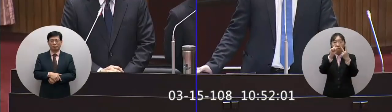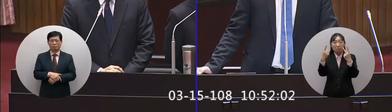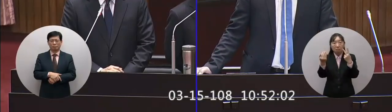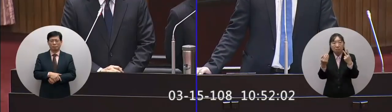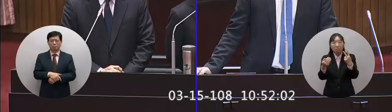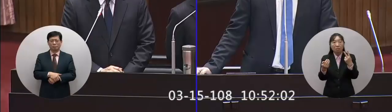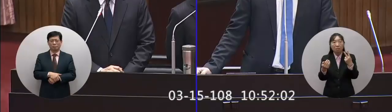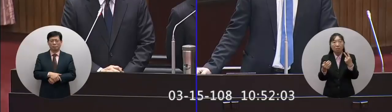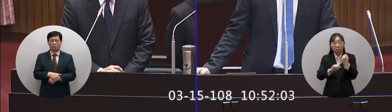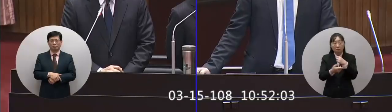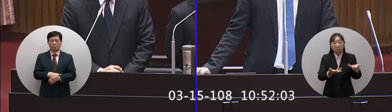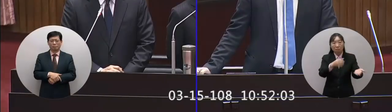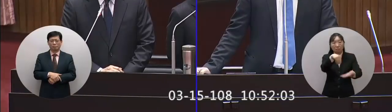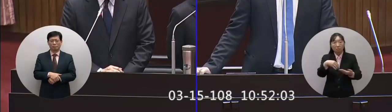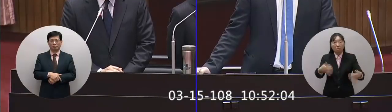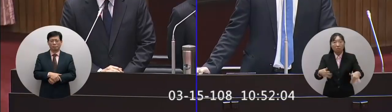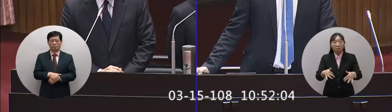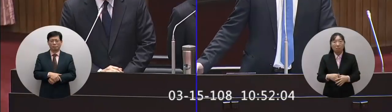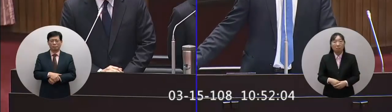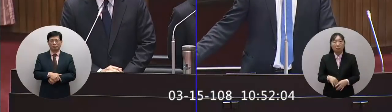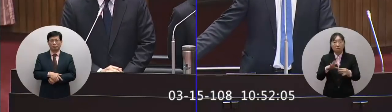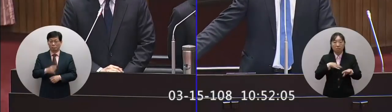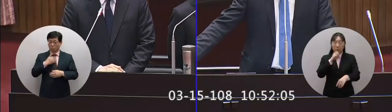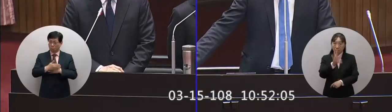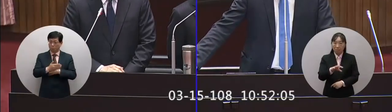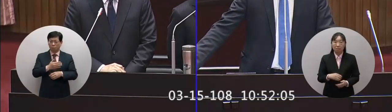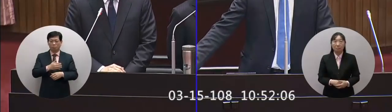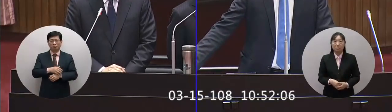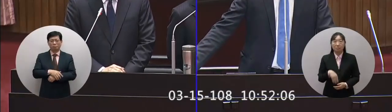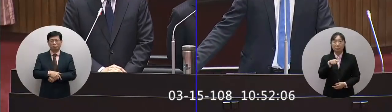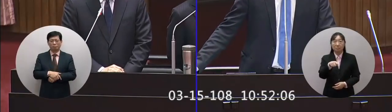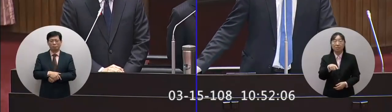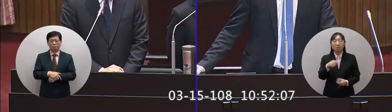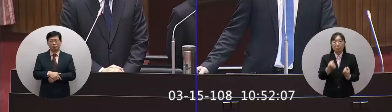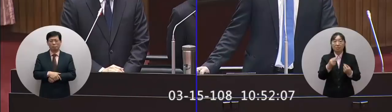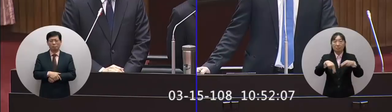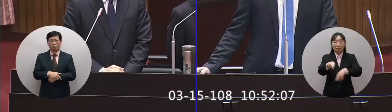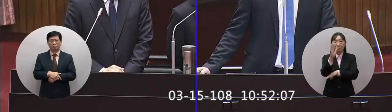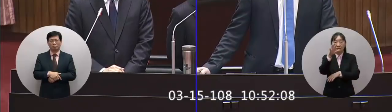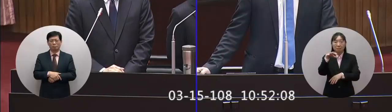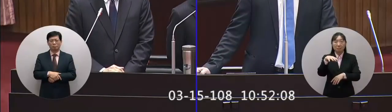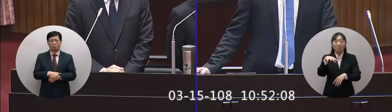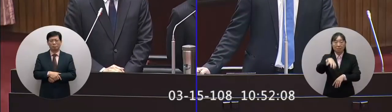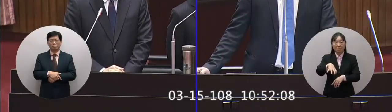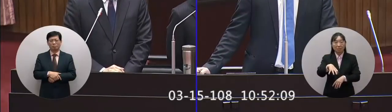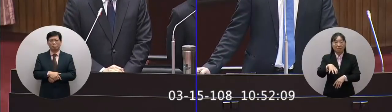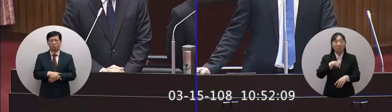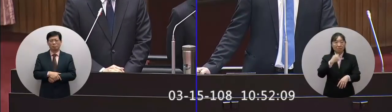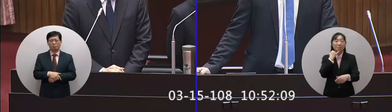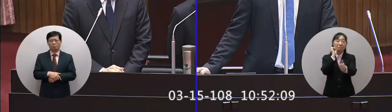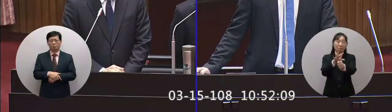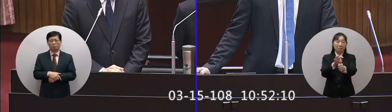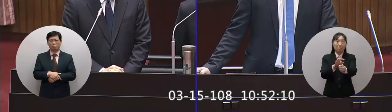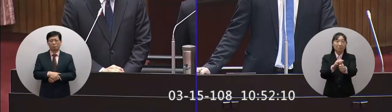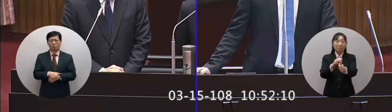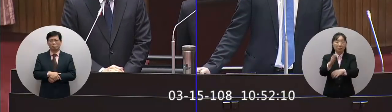现在，法案还没有送来。院长，我跟您报告哈，你在行政院院会上面要求